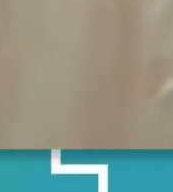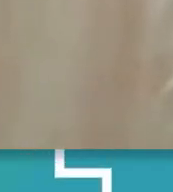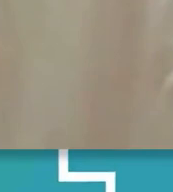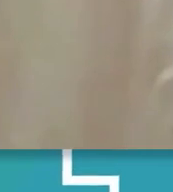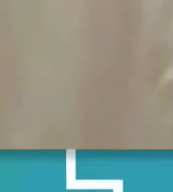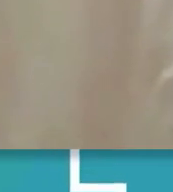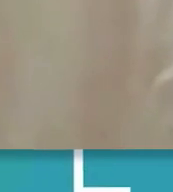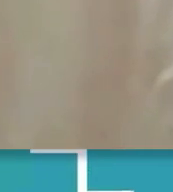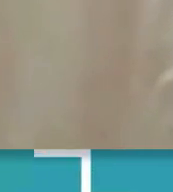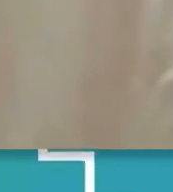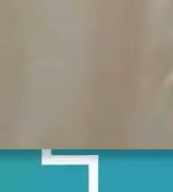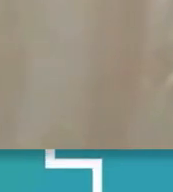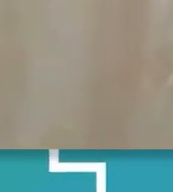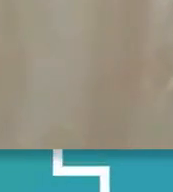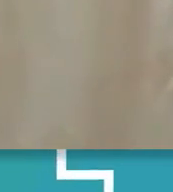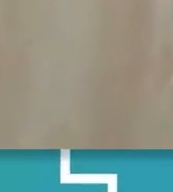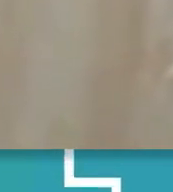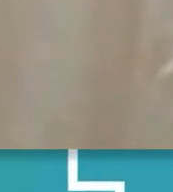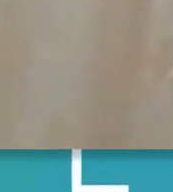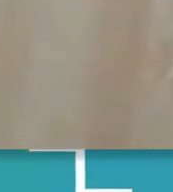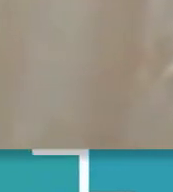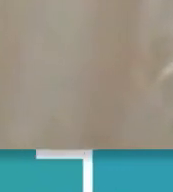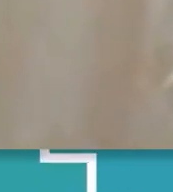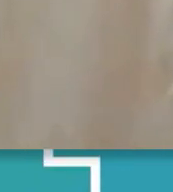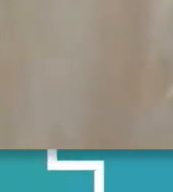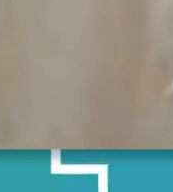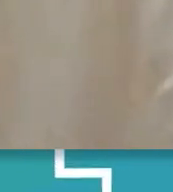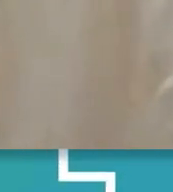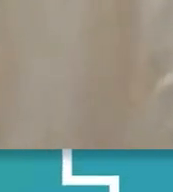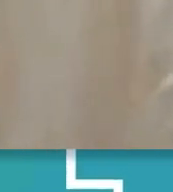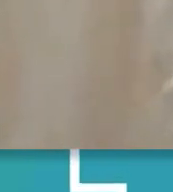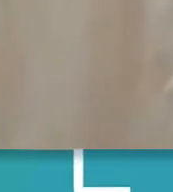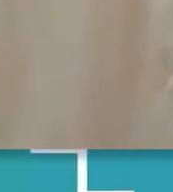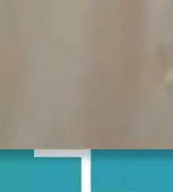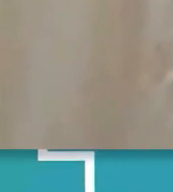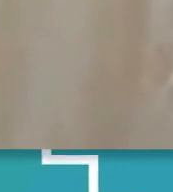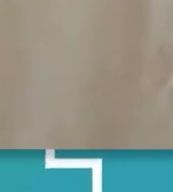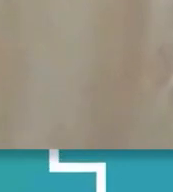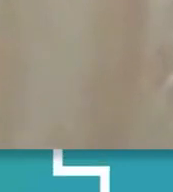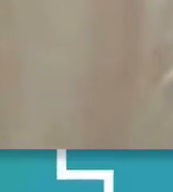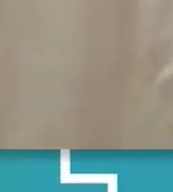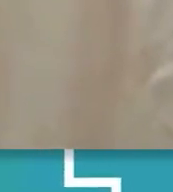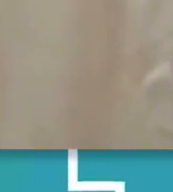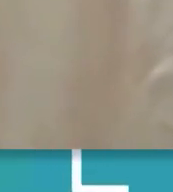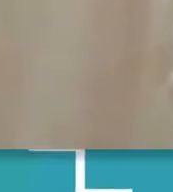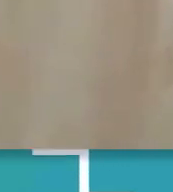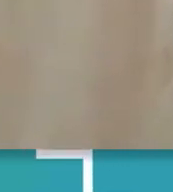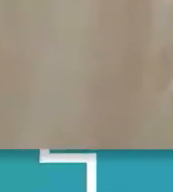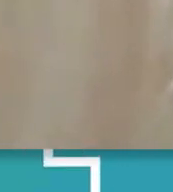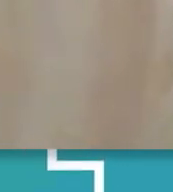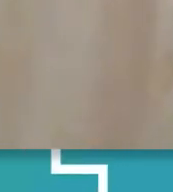pakai baju berwarna biru pergi ke sekolah